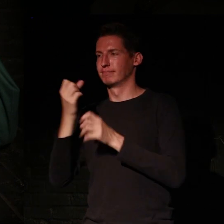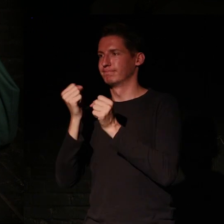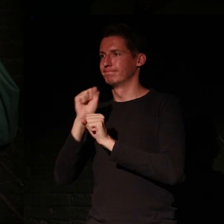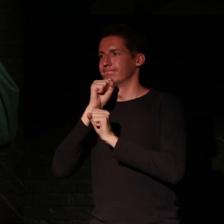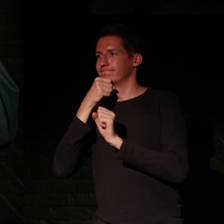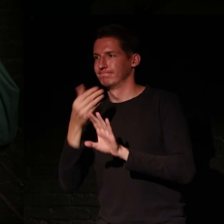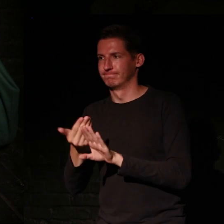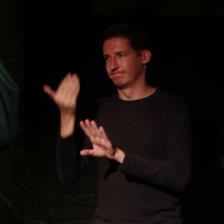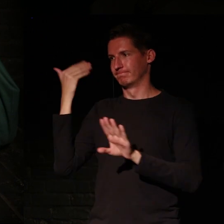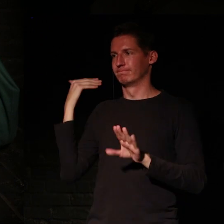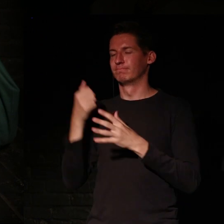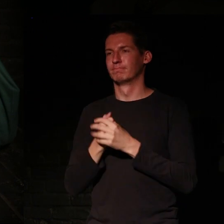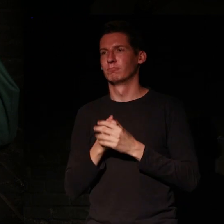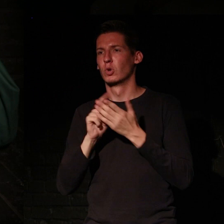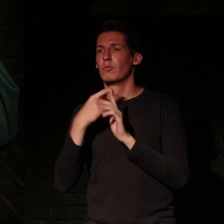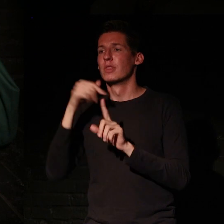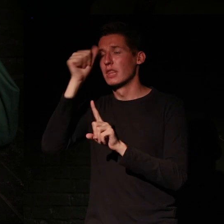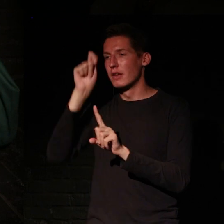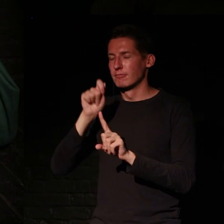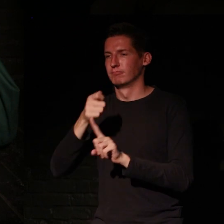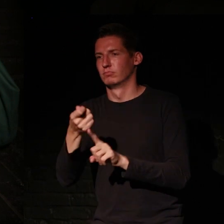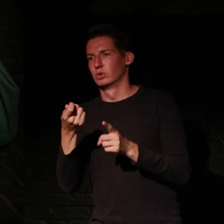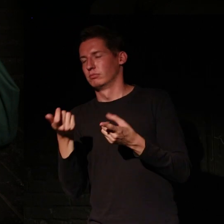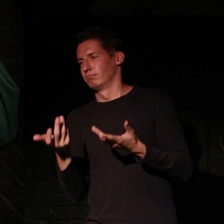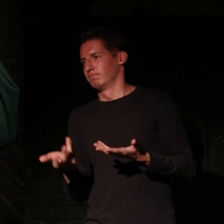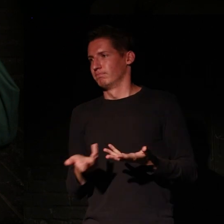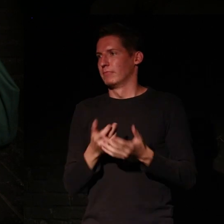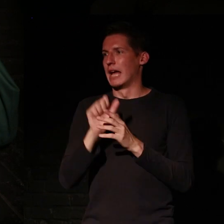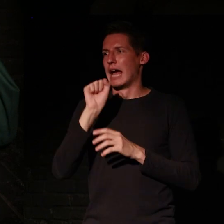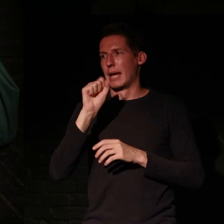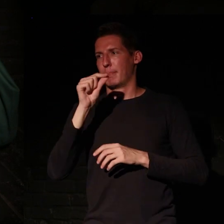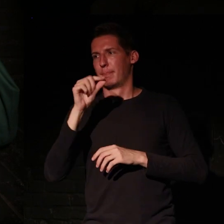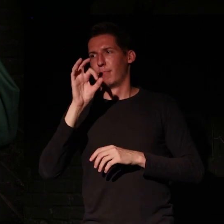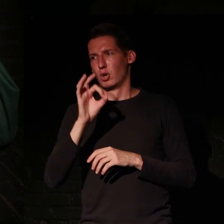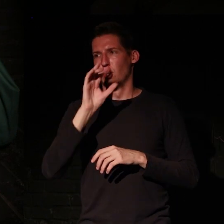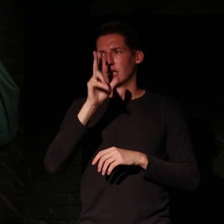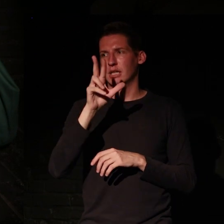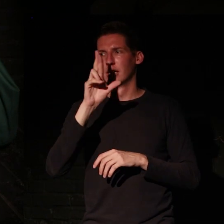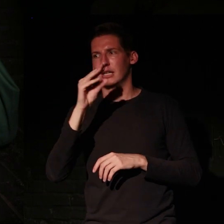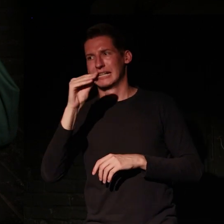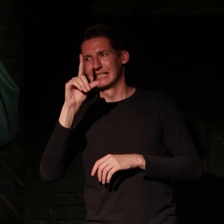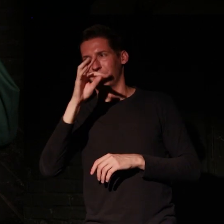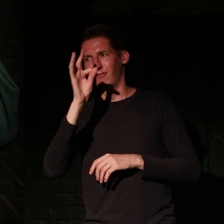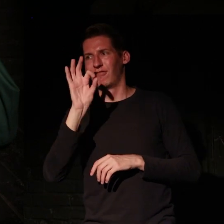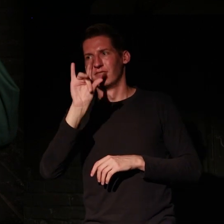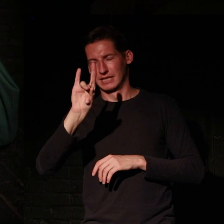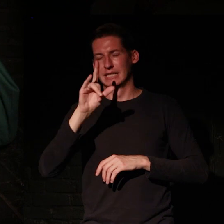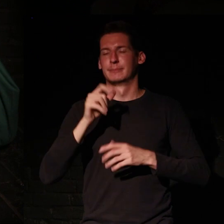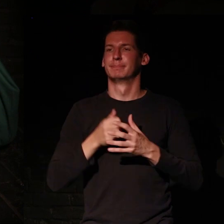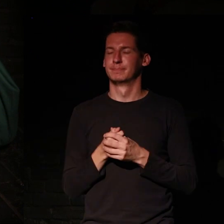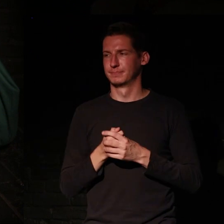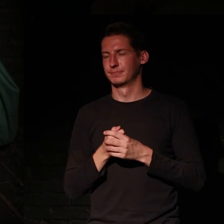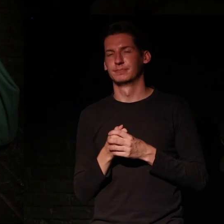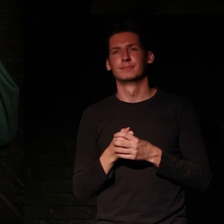tradycji protestanckiej nazywane są apokryfami. Też tutaj w paru księgach mówimy. To jest